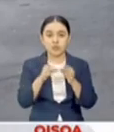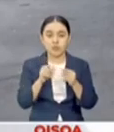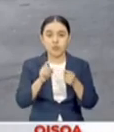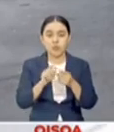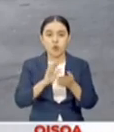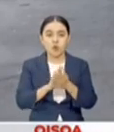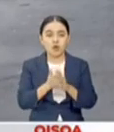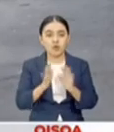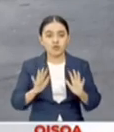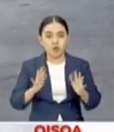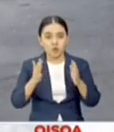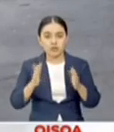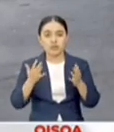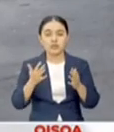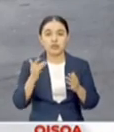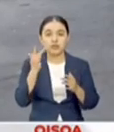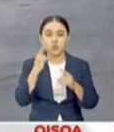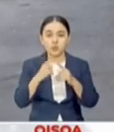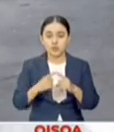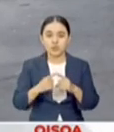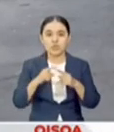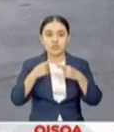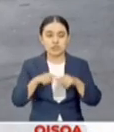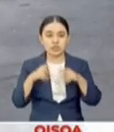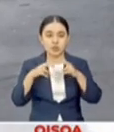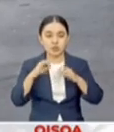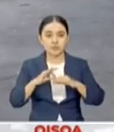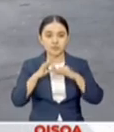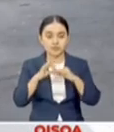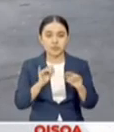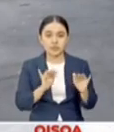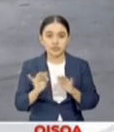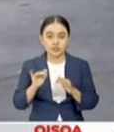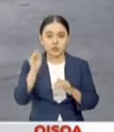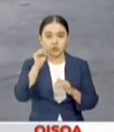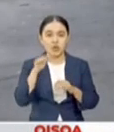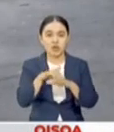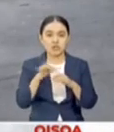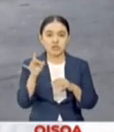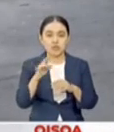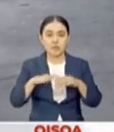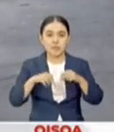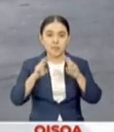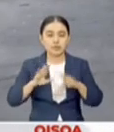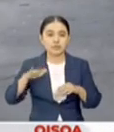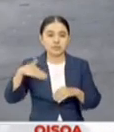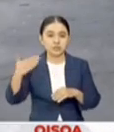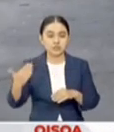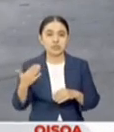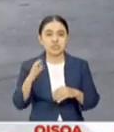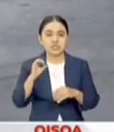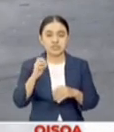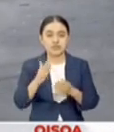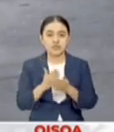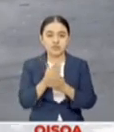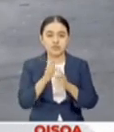bir hodisalar, shuningdek, doimiy texnik ko'rikdan o'tkazilish jarayonlarida Xitoy Xalq Respublikasining mutaxassislari tomonidan servis xizmatlari